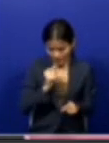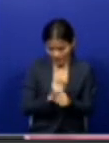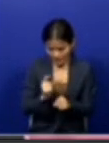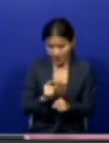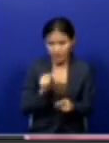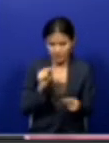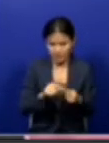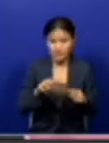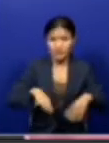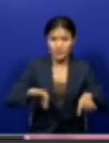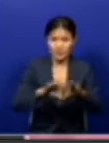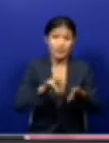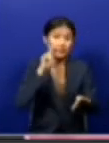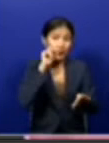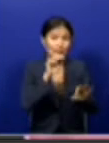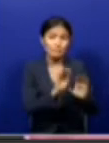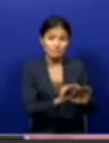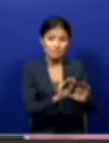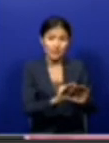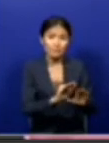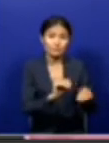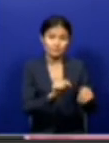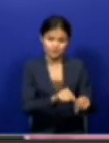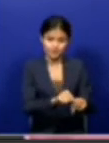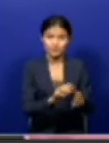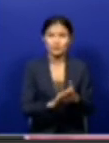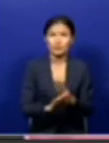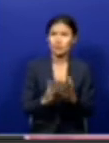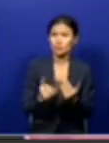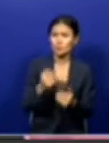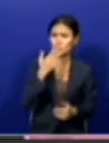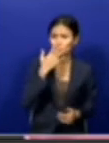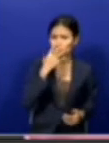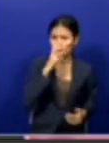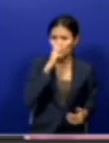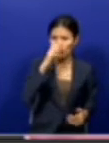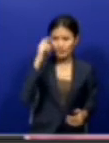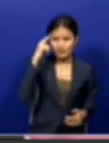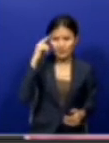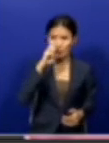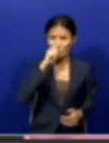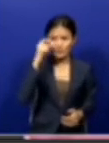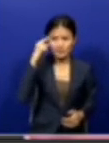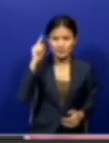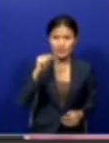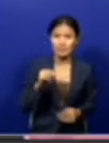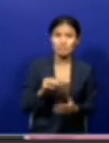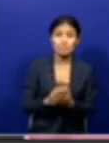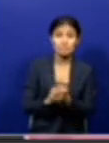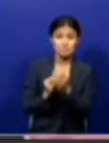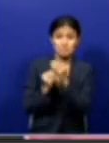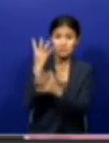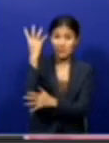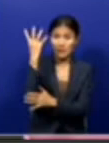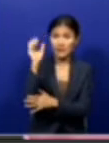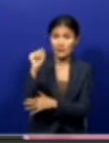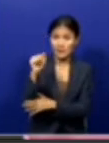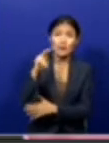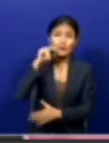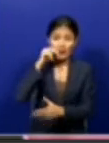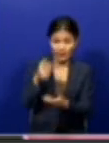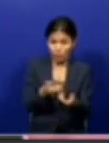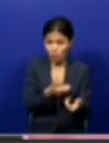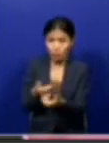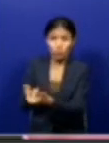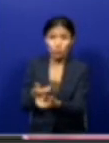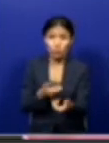หล่งน้ำช่วยคิดนะครับว่ามีพืชชนิดไหนบ้างที่ไม่ได้ใช้น้ำลองคิดสิครับมันไม่มีหรอก